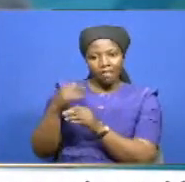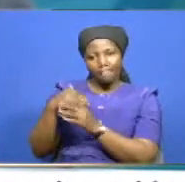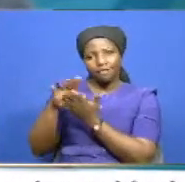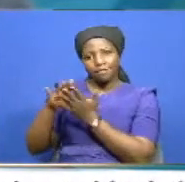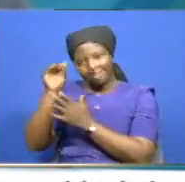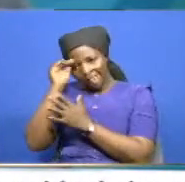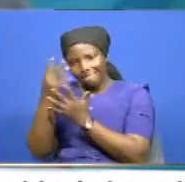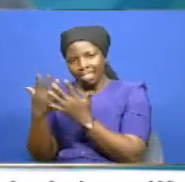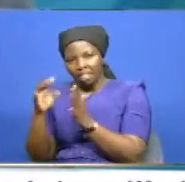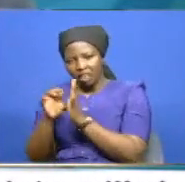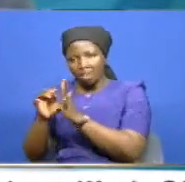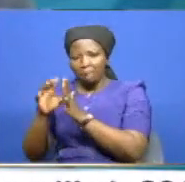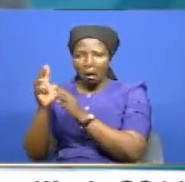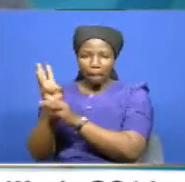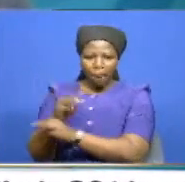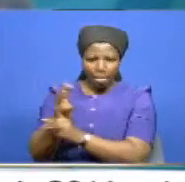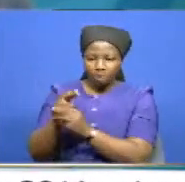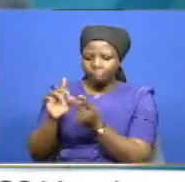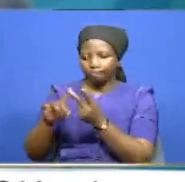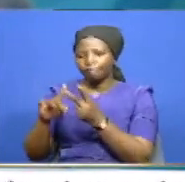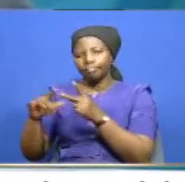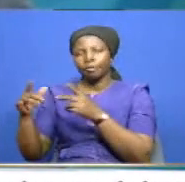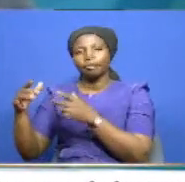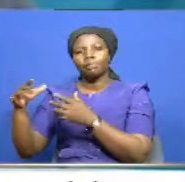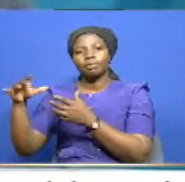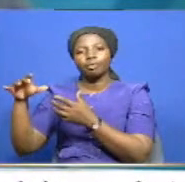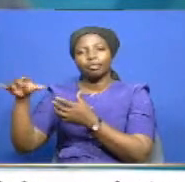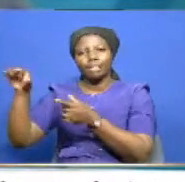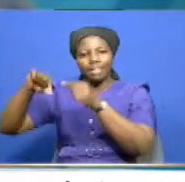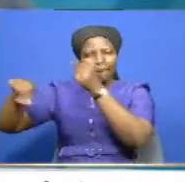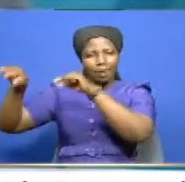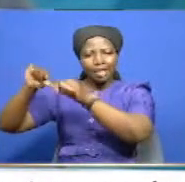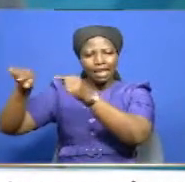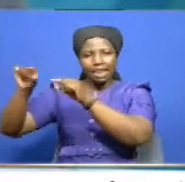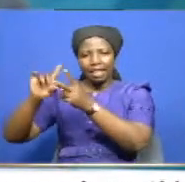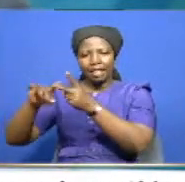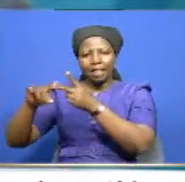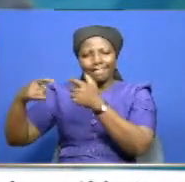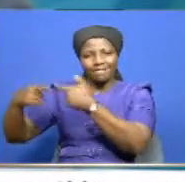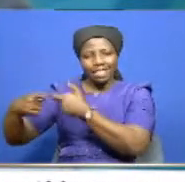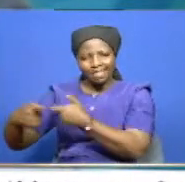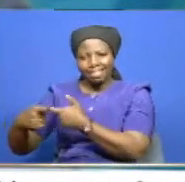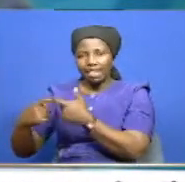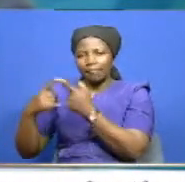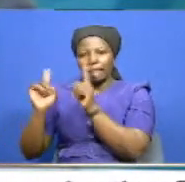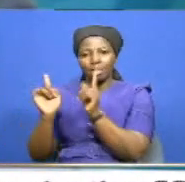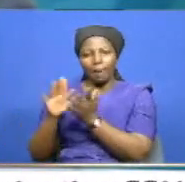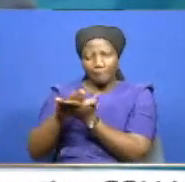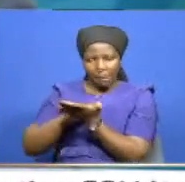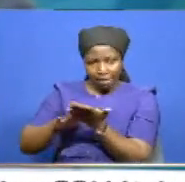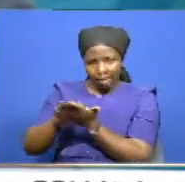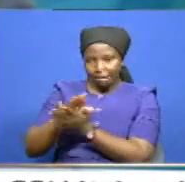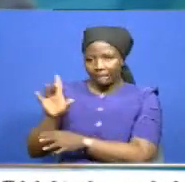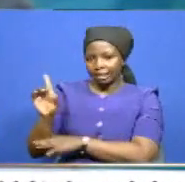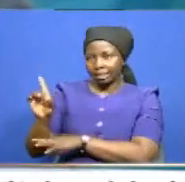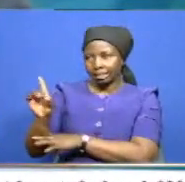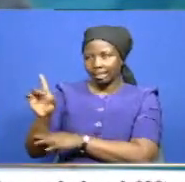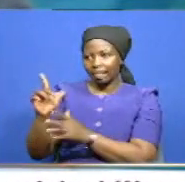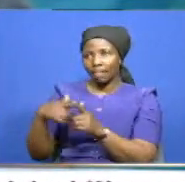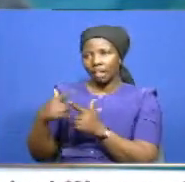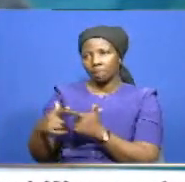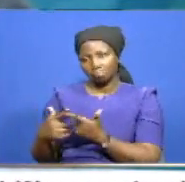kama maths, chemistry ama physics, lakini basic ni D.